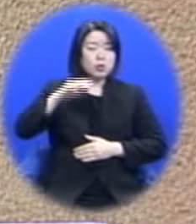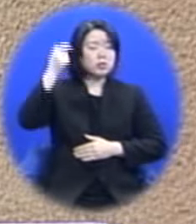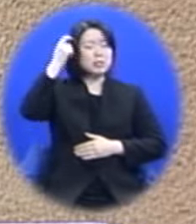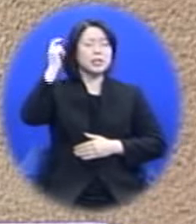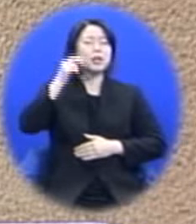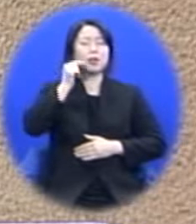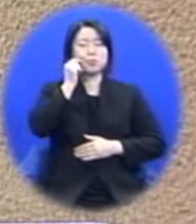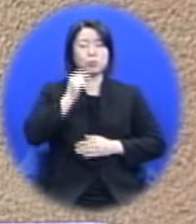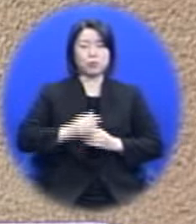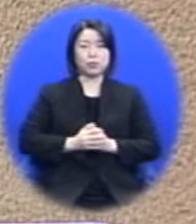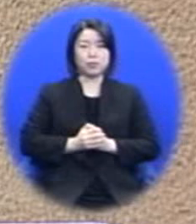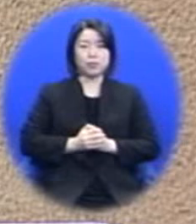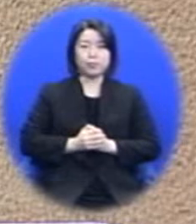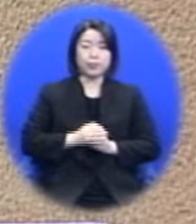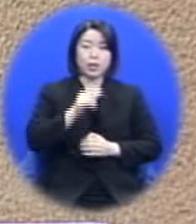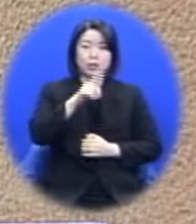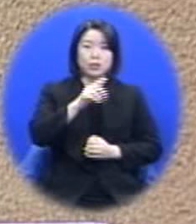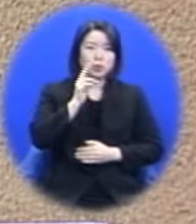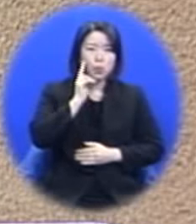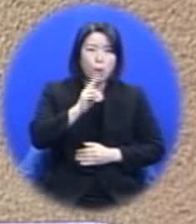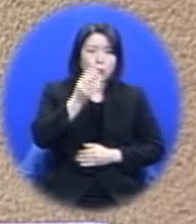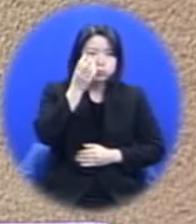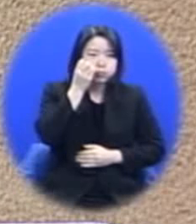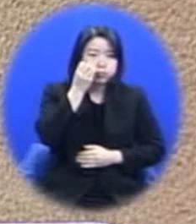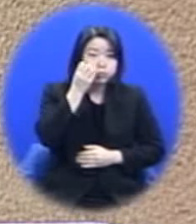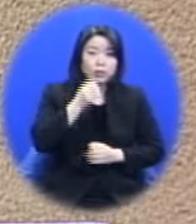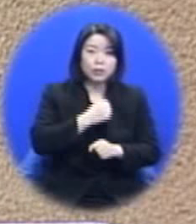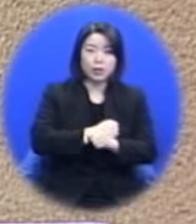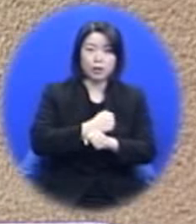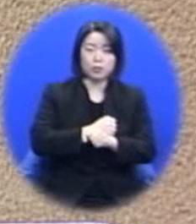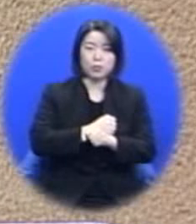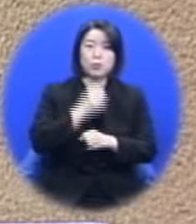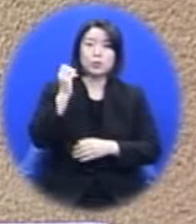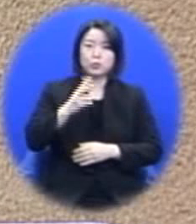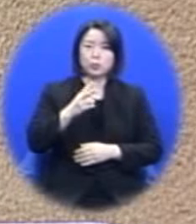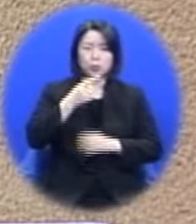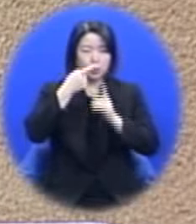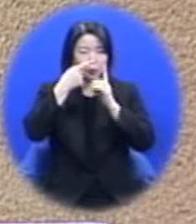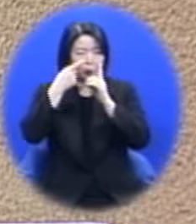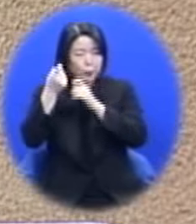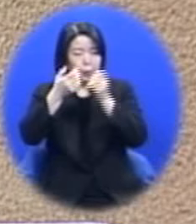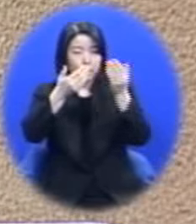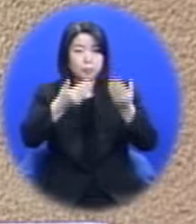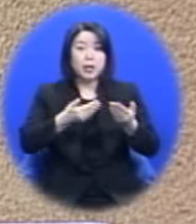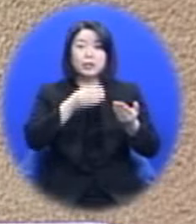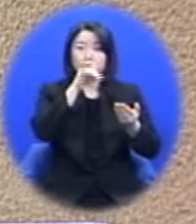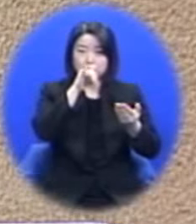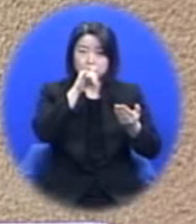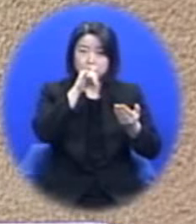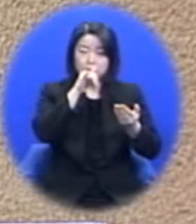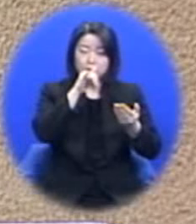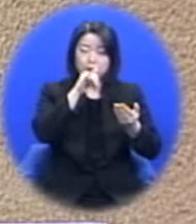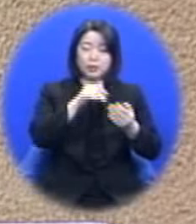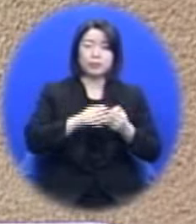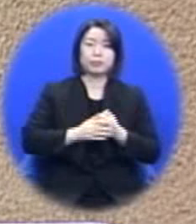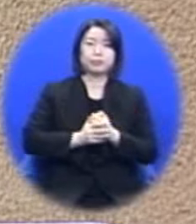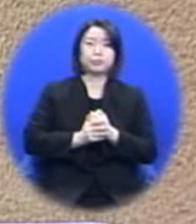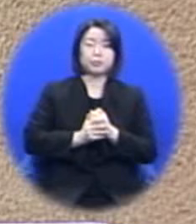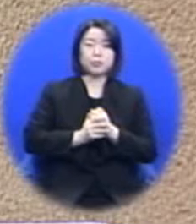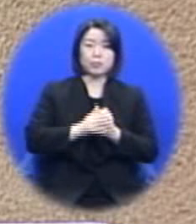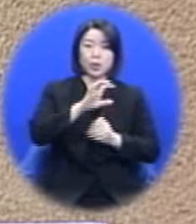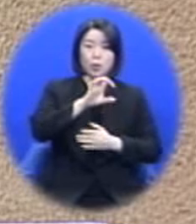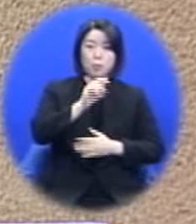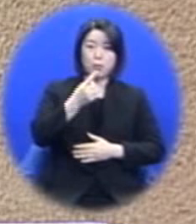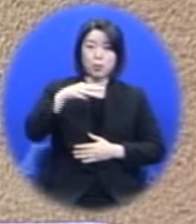일이었어요. 그게 너무 신기하기도 하고 또 유혹도 받고 해서 그가 그